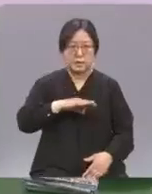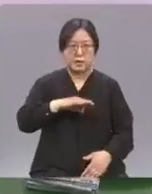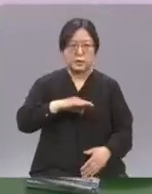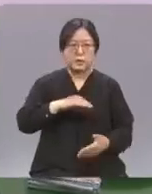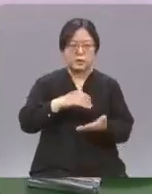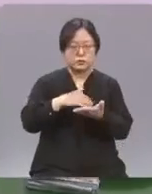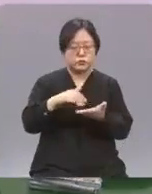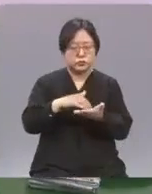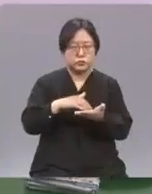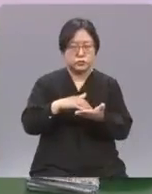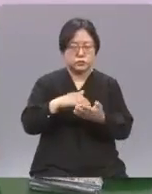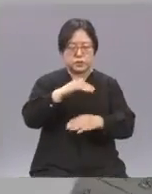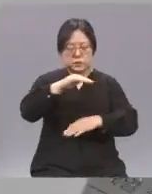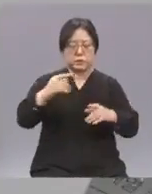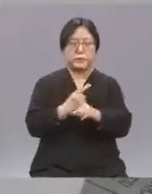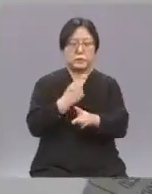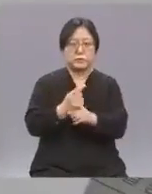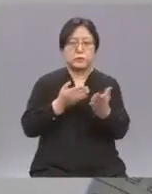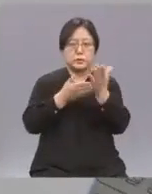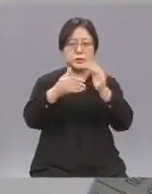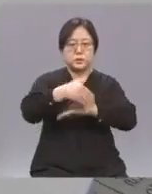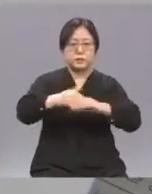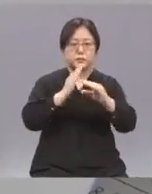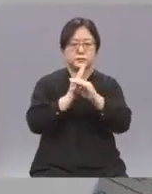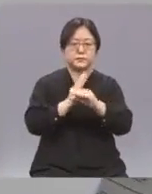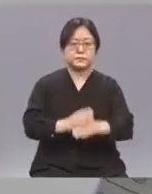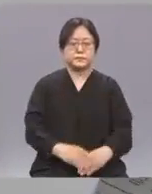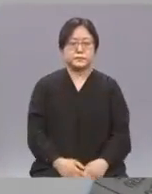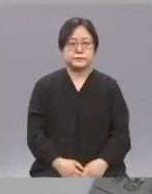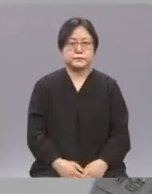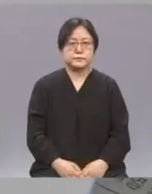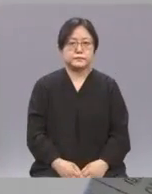배치 기준 변경을 건의할 방침입니다.